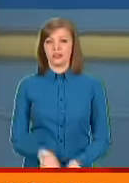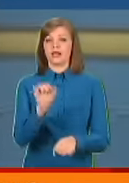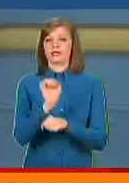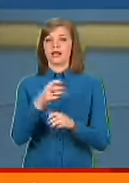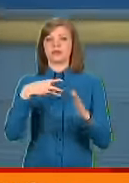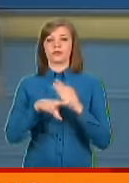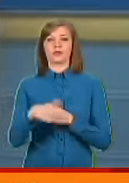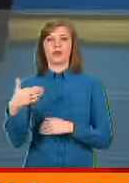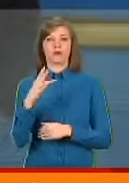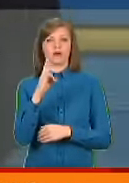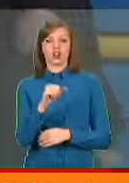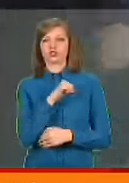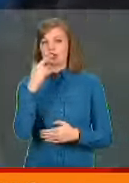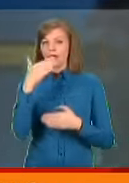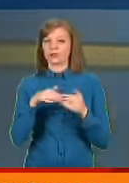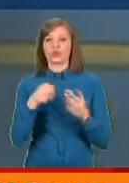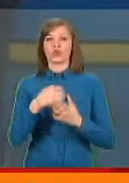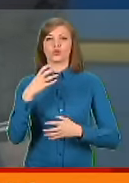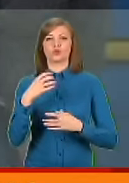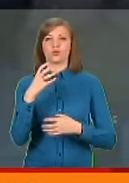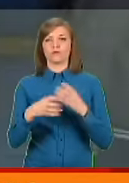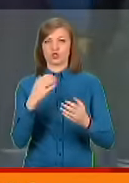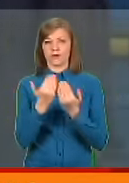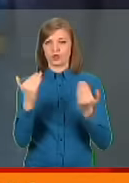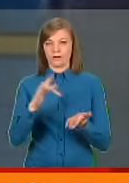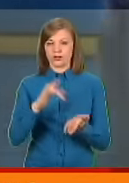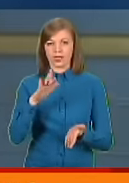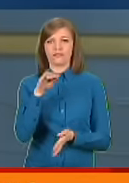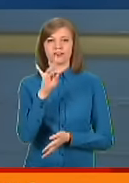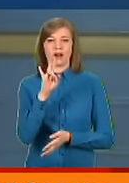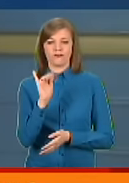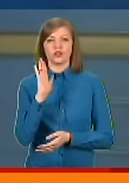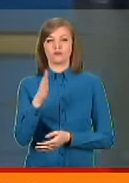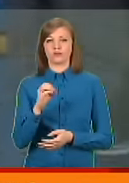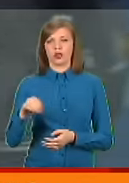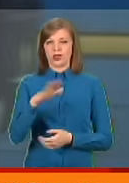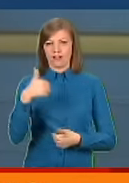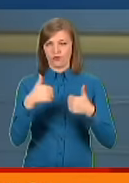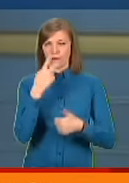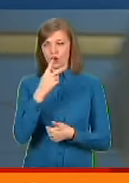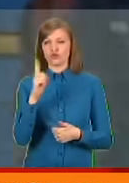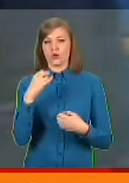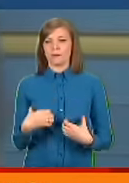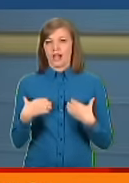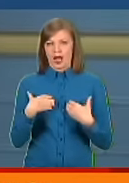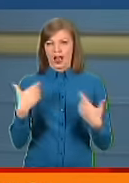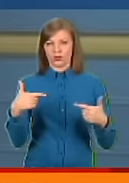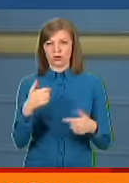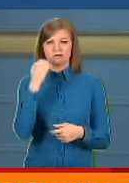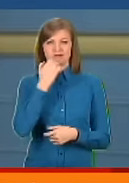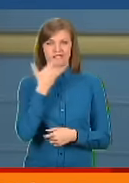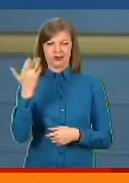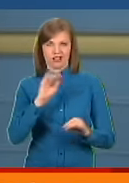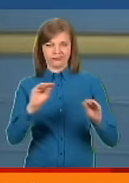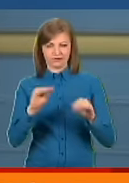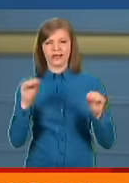Станція метро «Лівобережна» найближча до міжнародного виставкового центру, в якому у травні відбудеться Євробачення. Тож, аби не лякати гостей радянськими